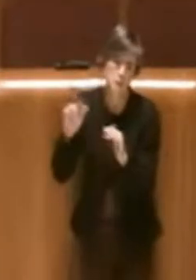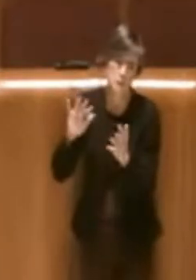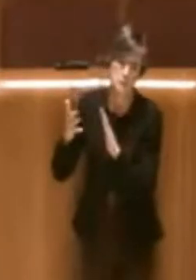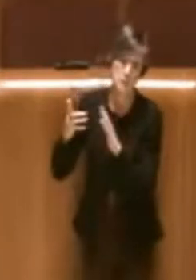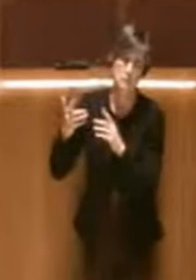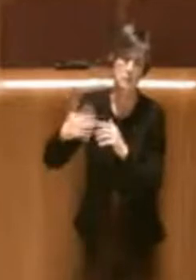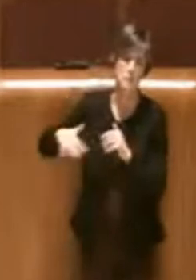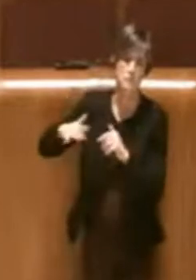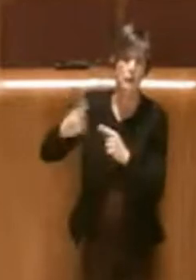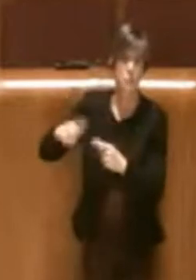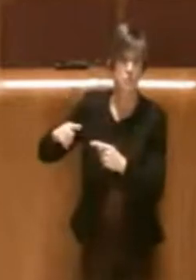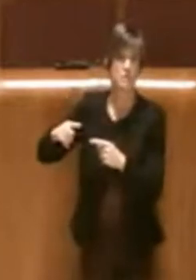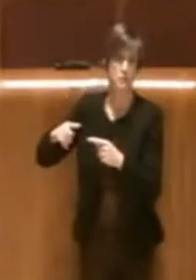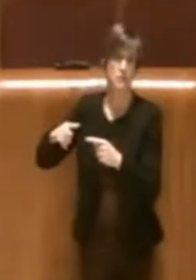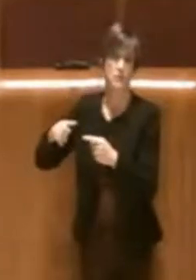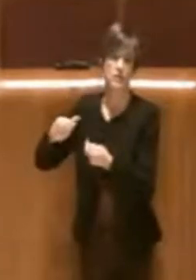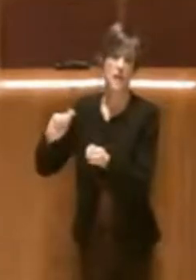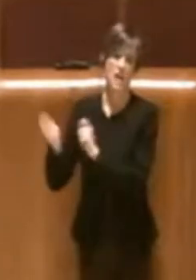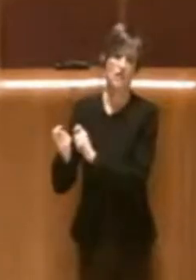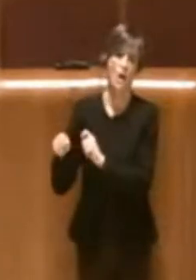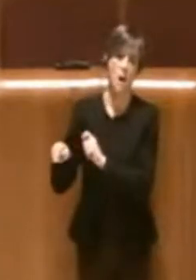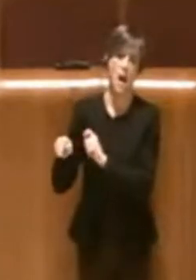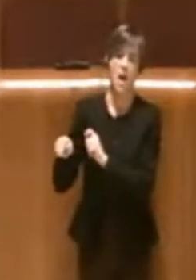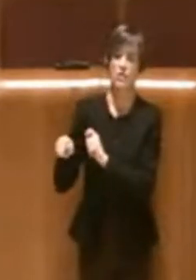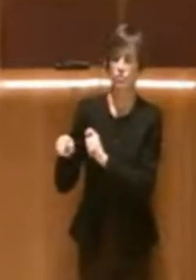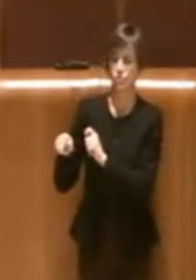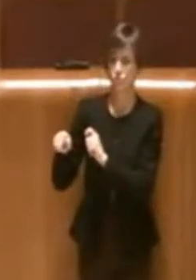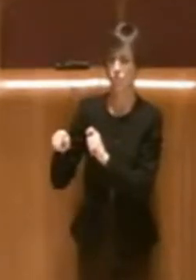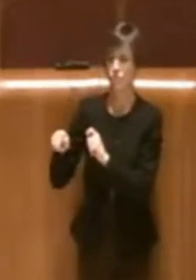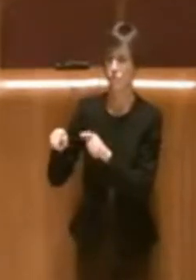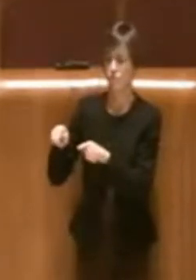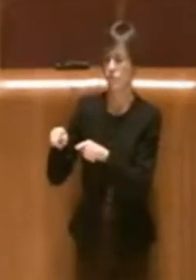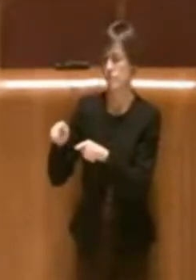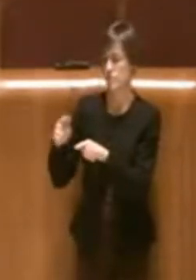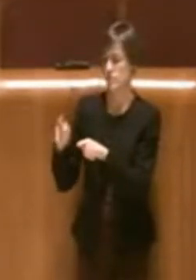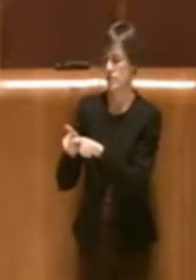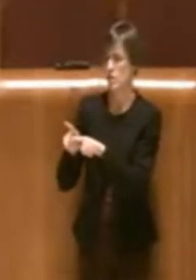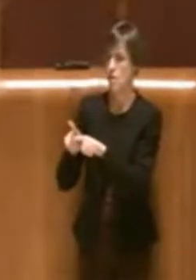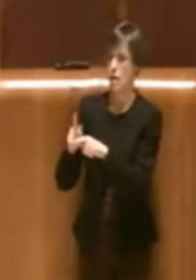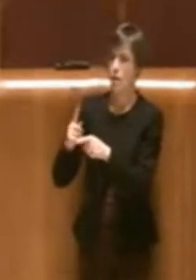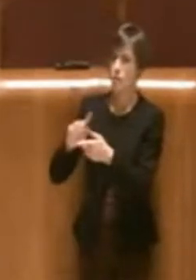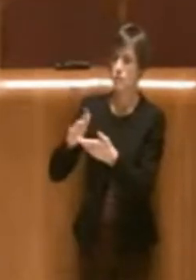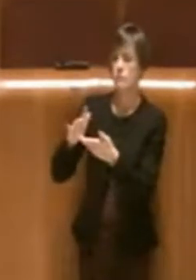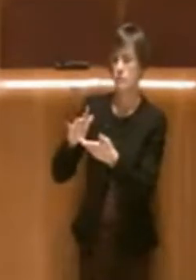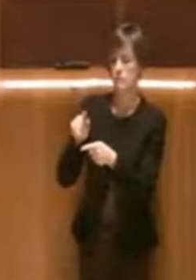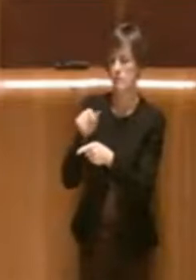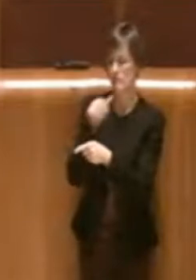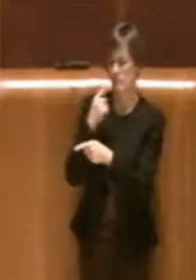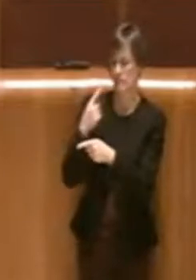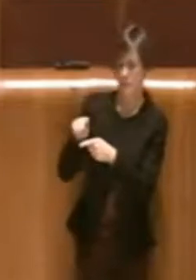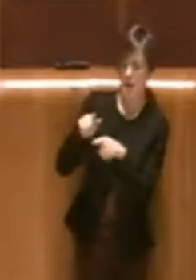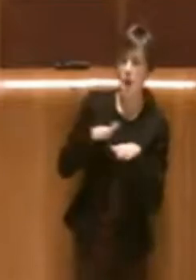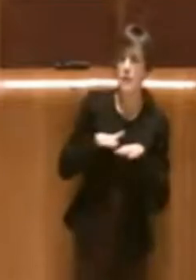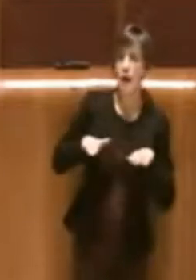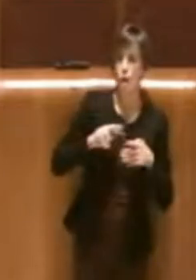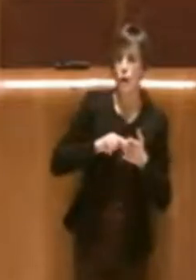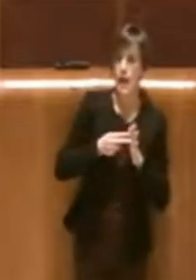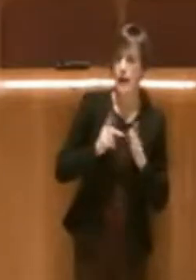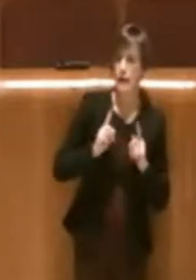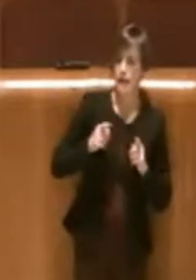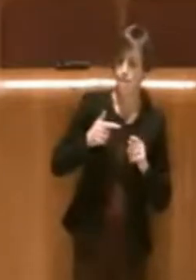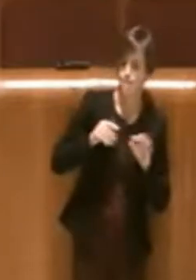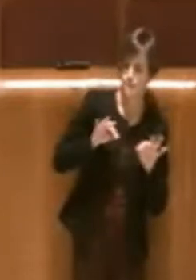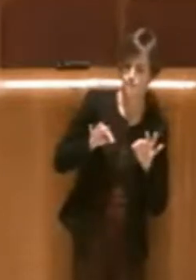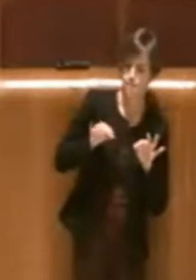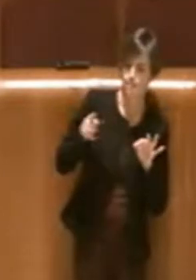atto, attraverso la costituzione di un tavolo tecnico, mira proprio a seguire